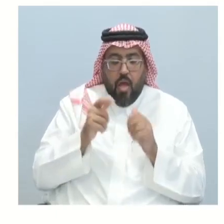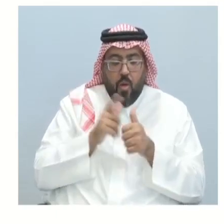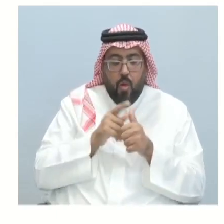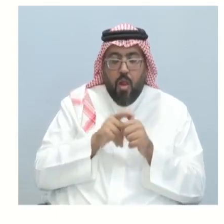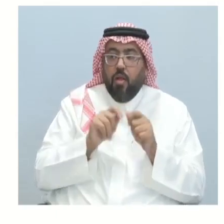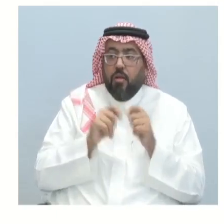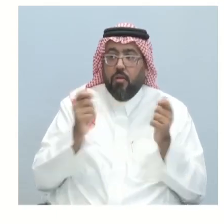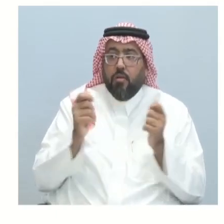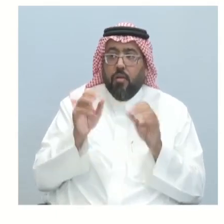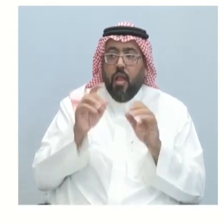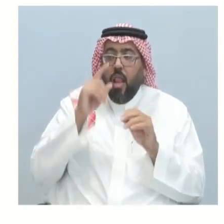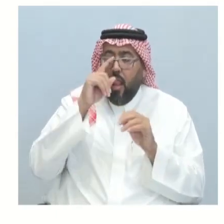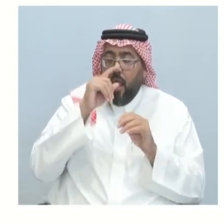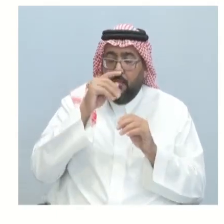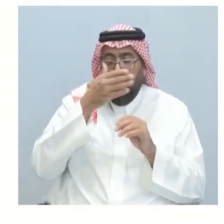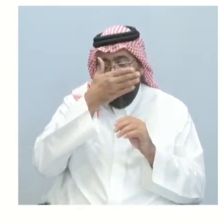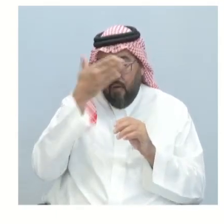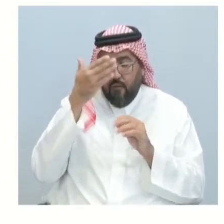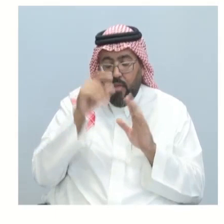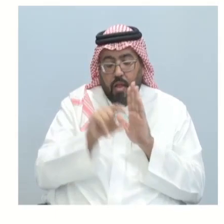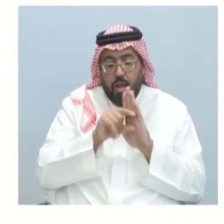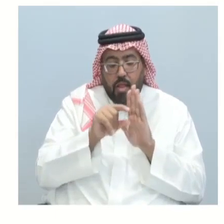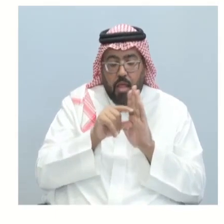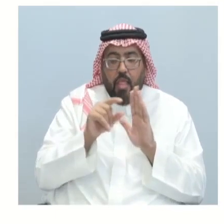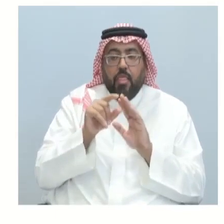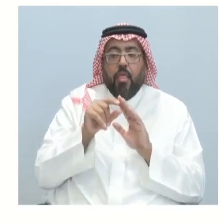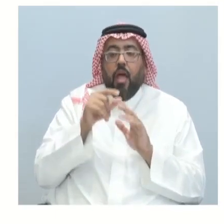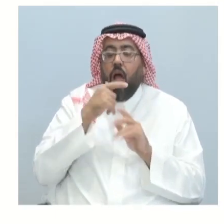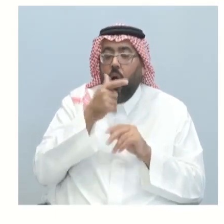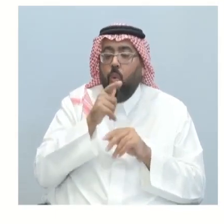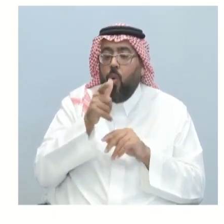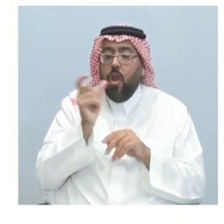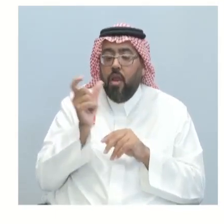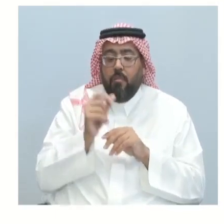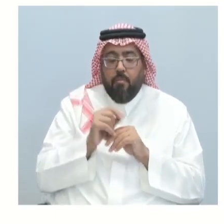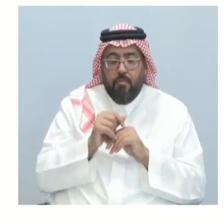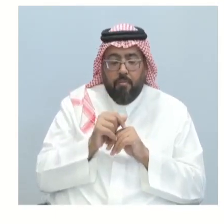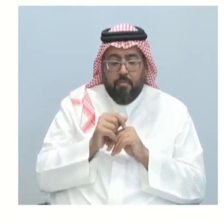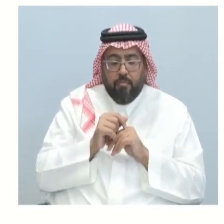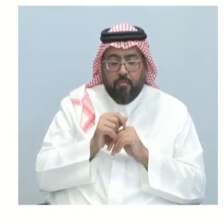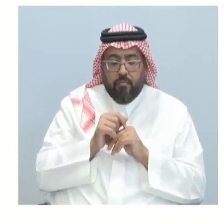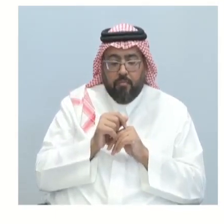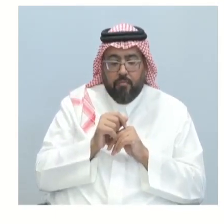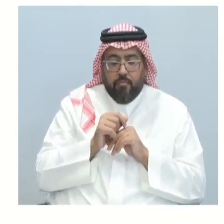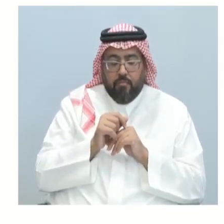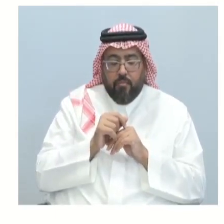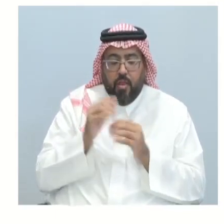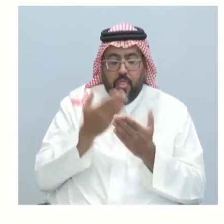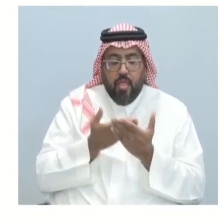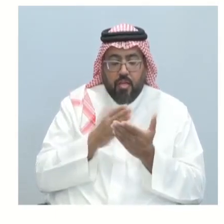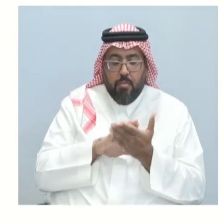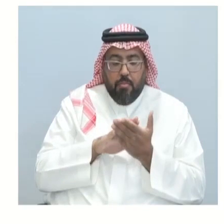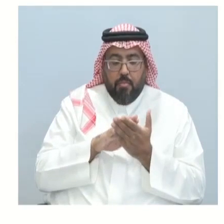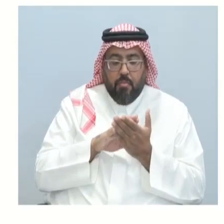الحديث يجب علينا ان نحفظ هذه الاحاديث باتقان ايضا